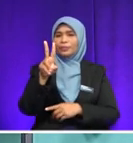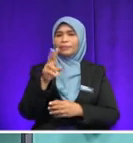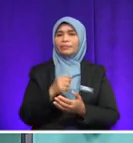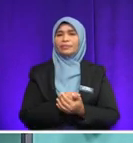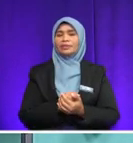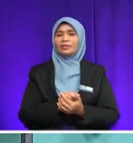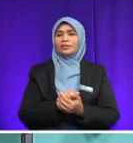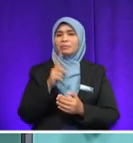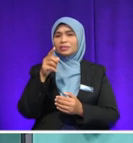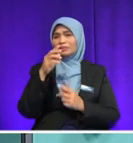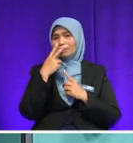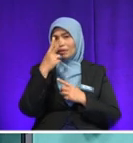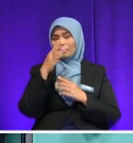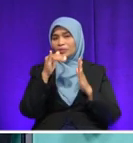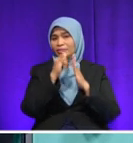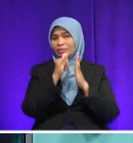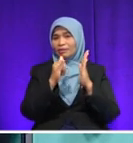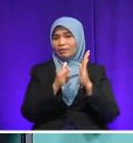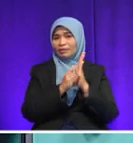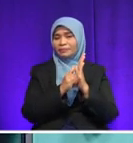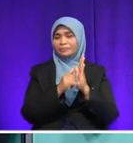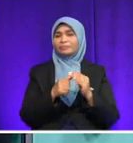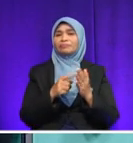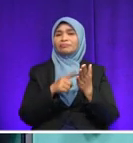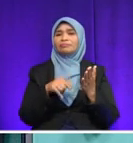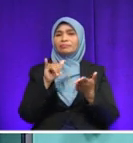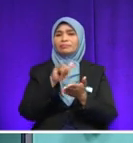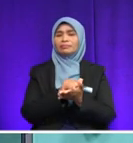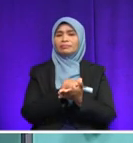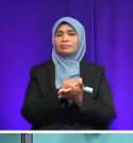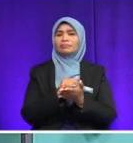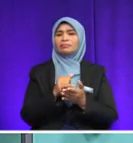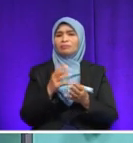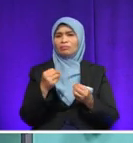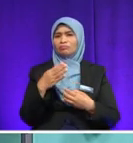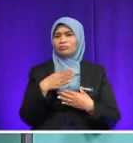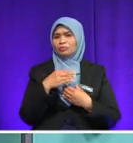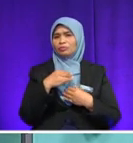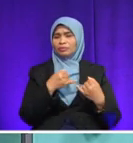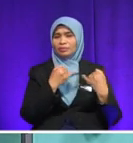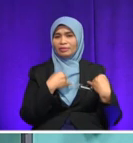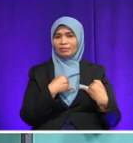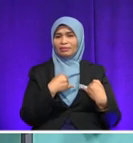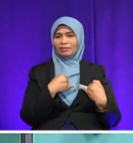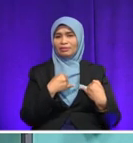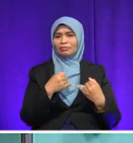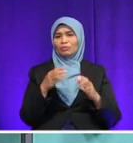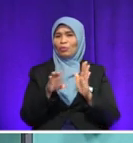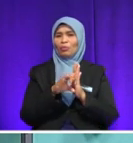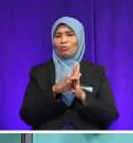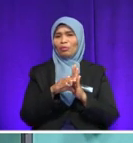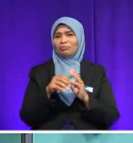mesti tengok syarat-syaratnya apa syarat-syaratnya Nah ya nak kalau suka-suka hati kau oke bangun tidur eh rasanya